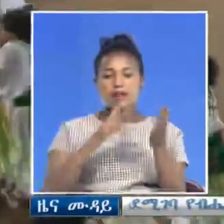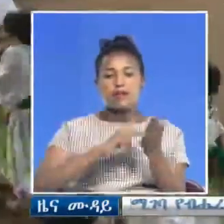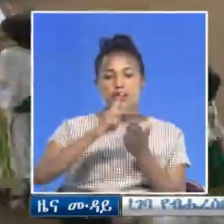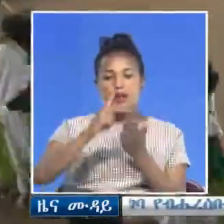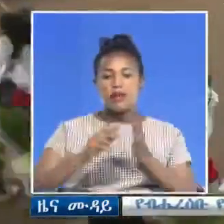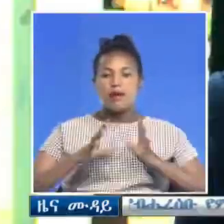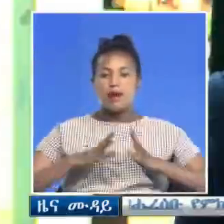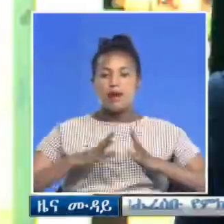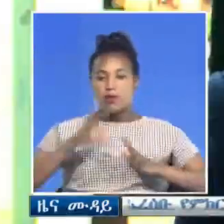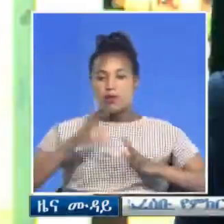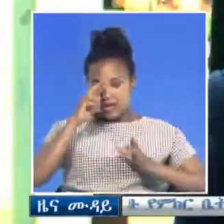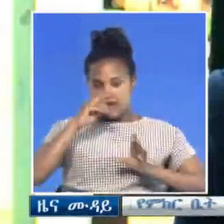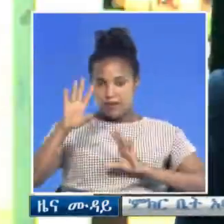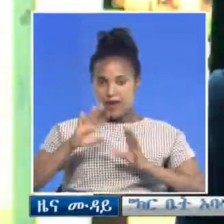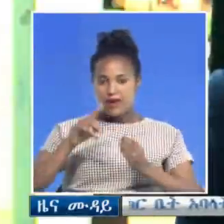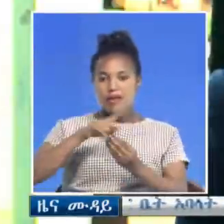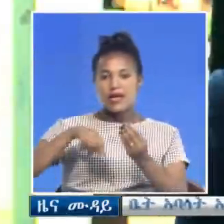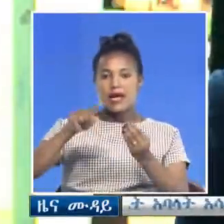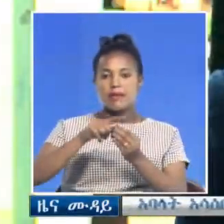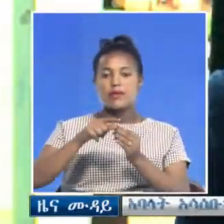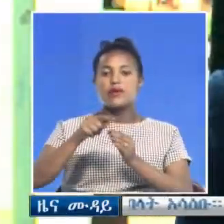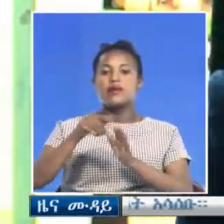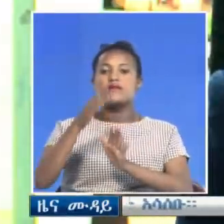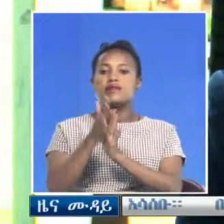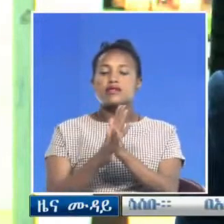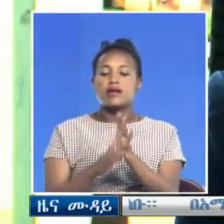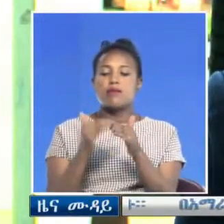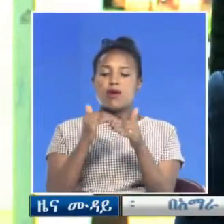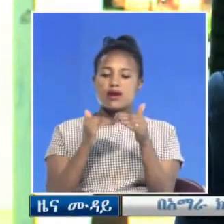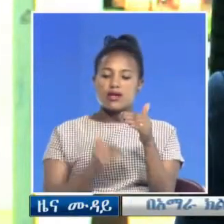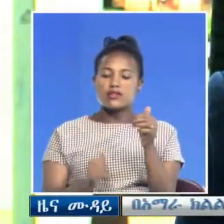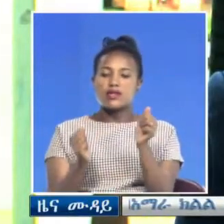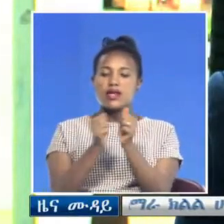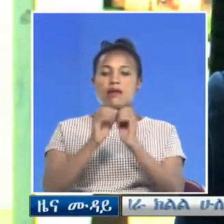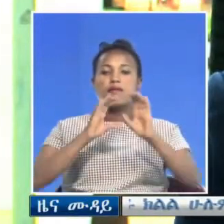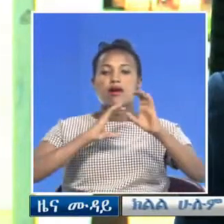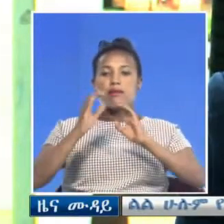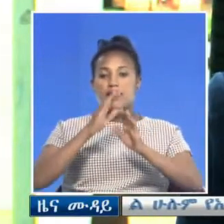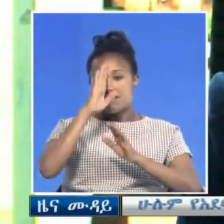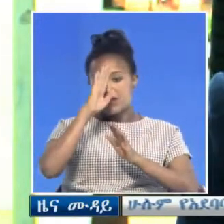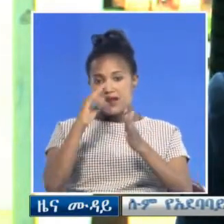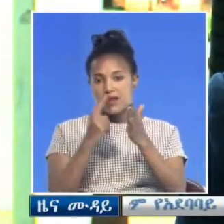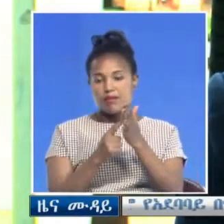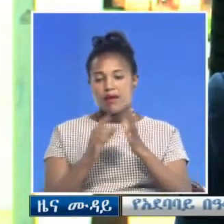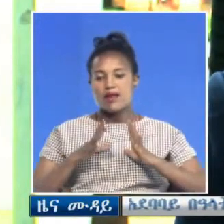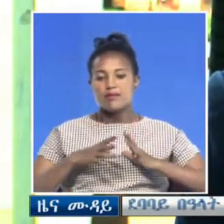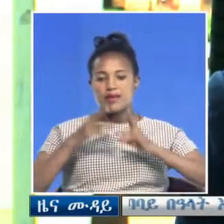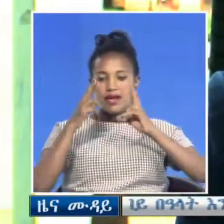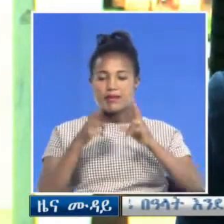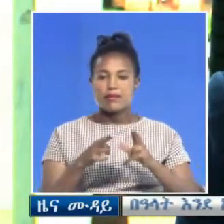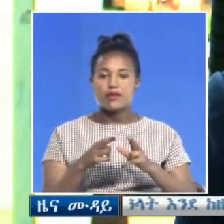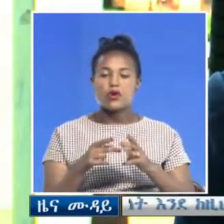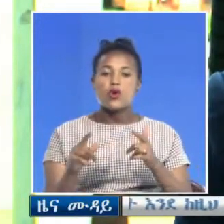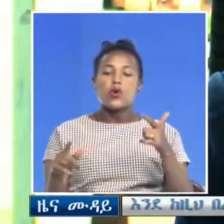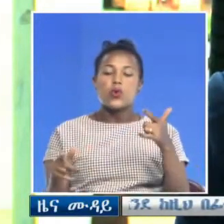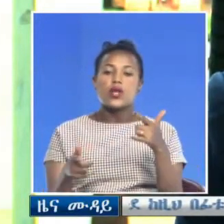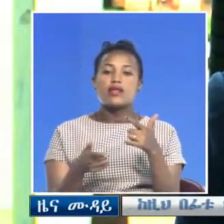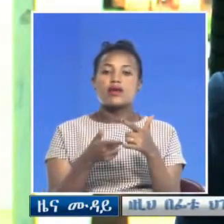በዓሉን ምክንያት በማድረግ በየአካባቢው እንዲካሄድ ከመዋቅራችን ጋር መግባባት ተፈጥሯል። ይህም በዓሉን የምናከብርበት